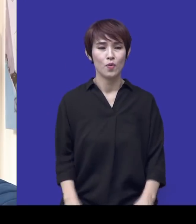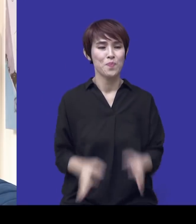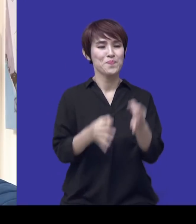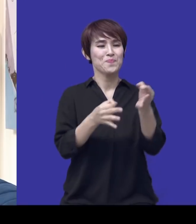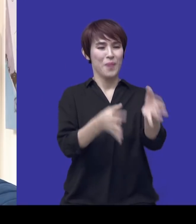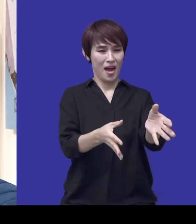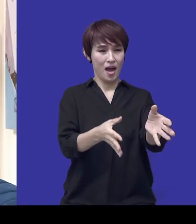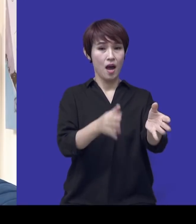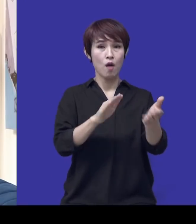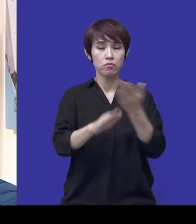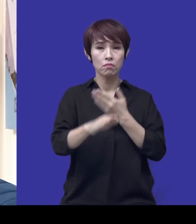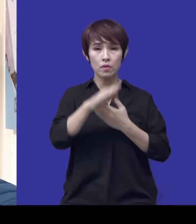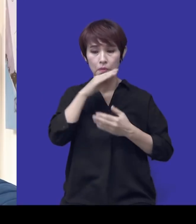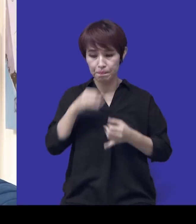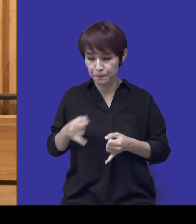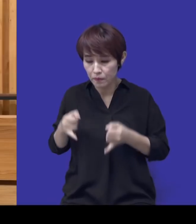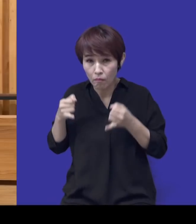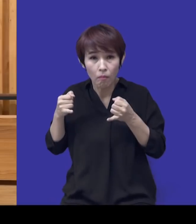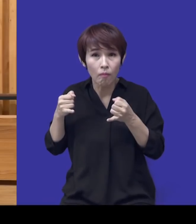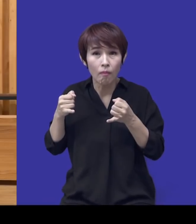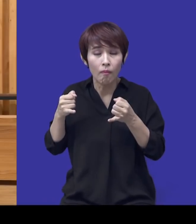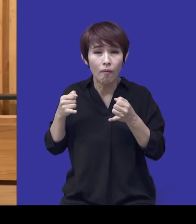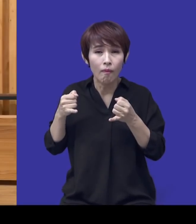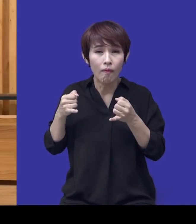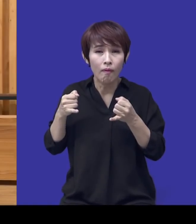하고 났는데 빚이 남은 거예요 저한테.